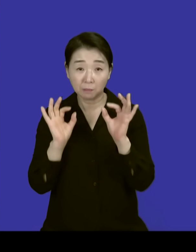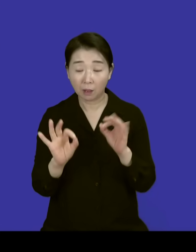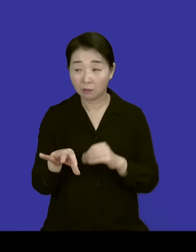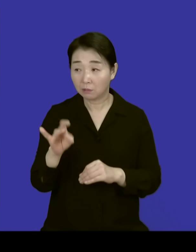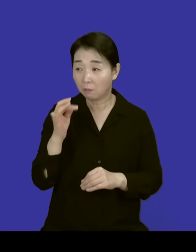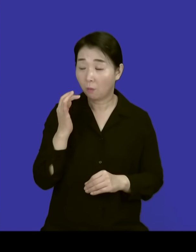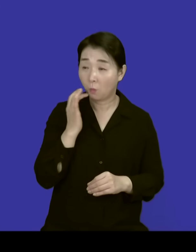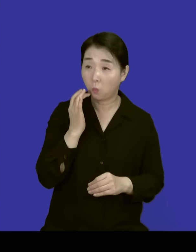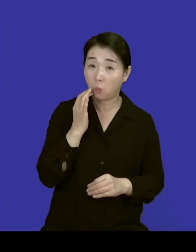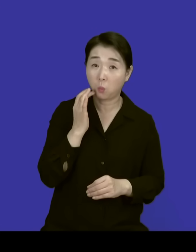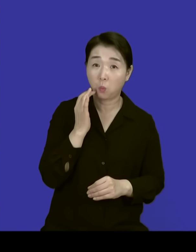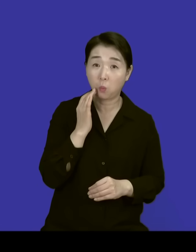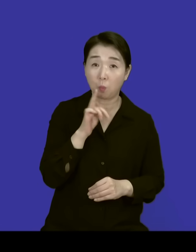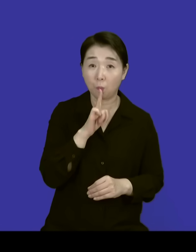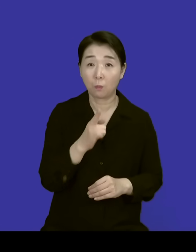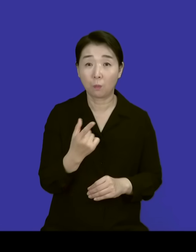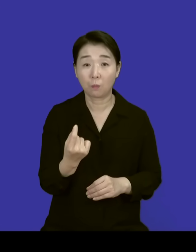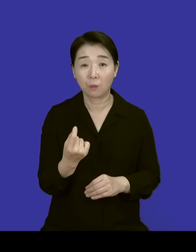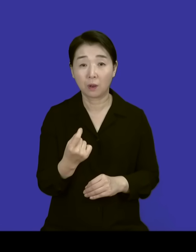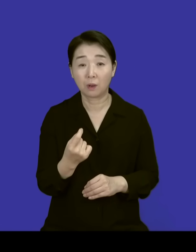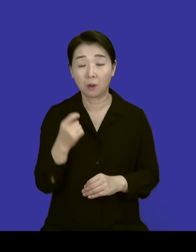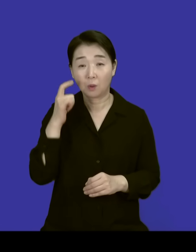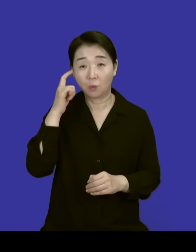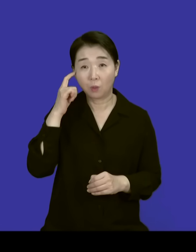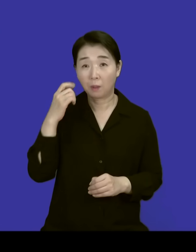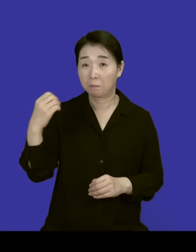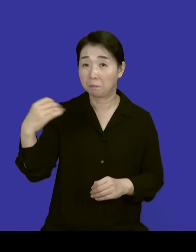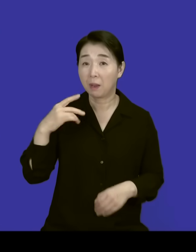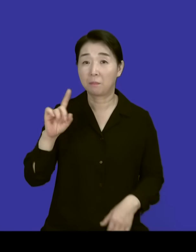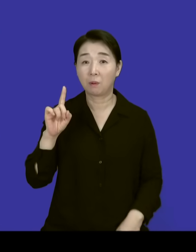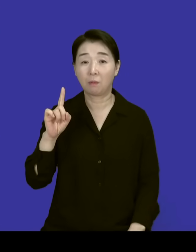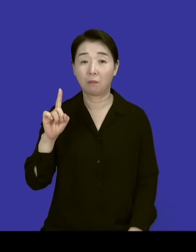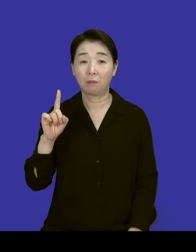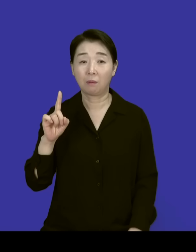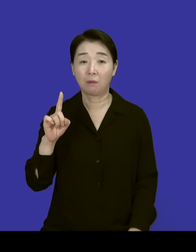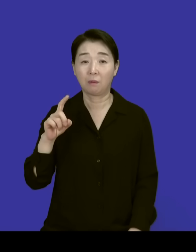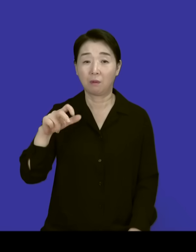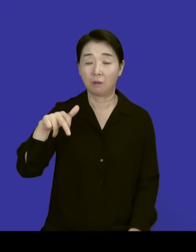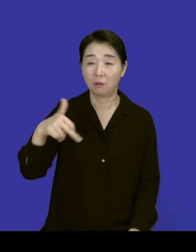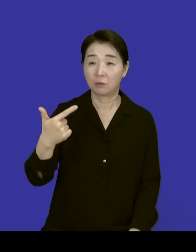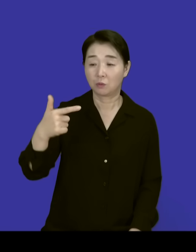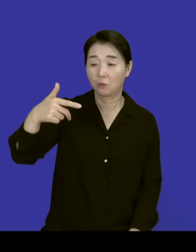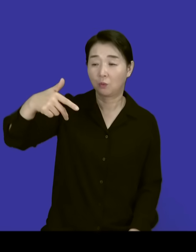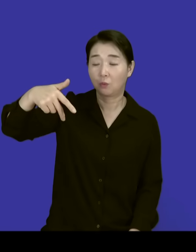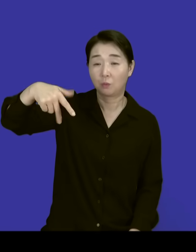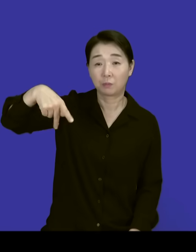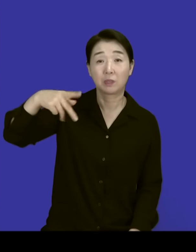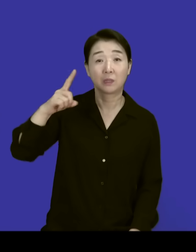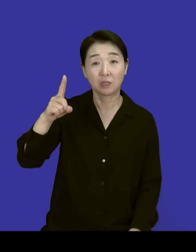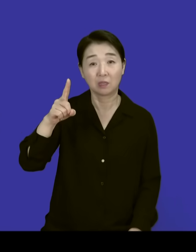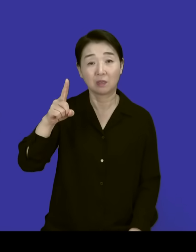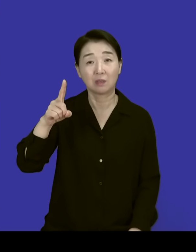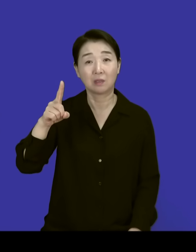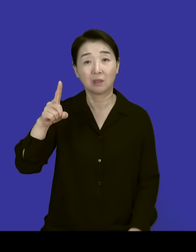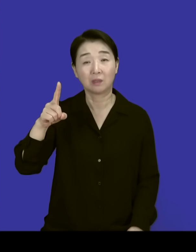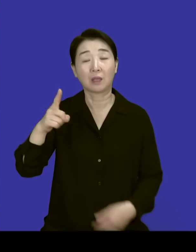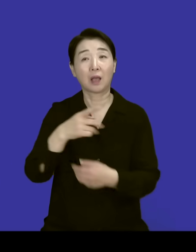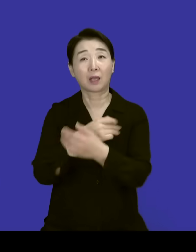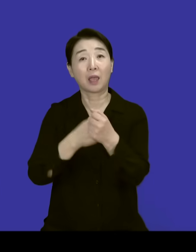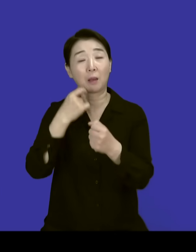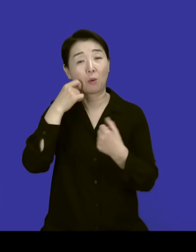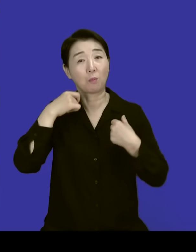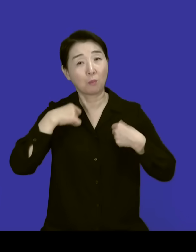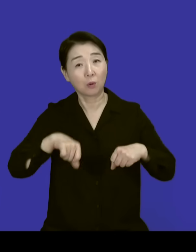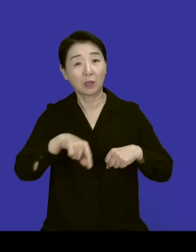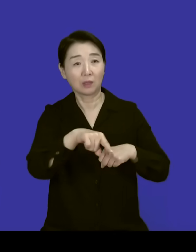너무 신선하고 예. 예. 그 당시에 그분이 이제 그렇게 얘기하셨었거든요. 조 PD는 자기가 놓쳤는데 예. 진짜 여기는 안